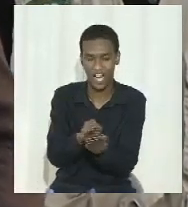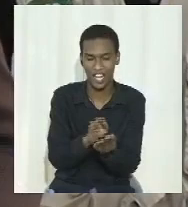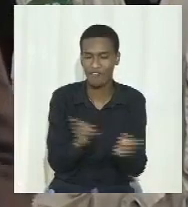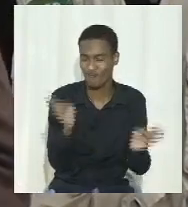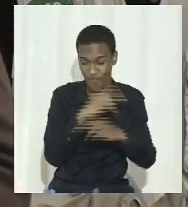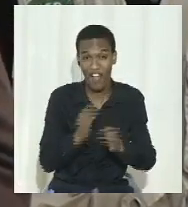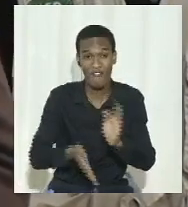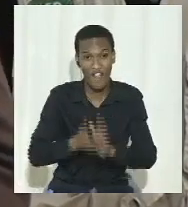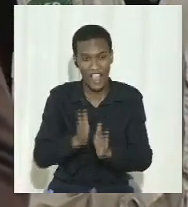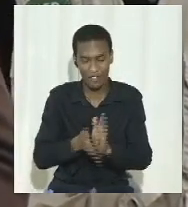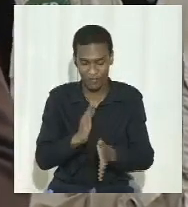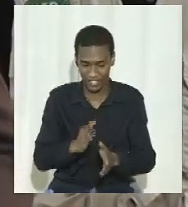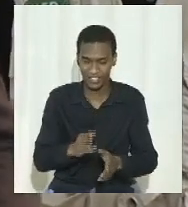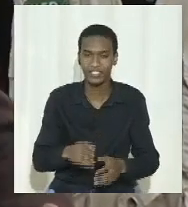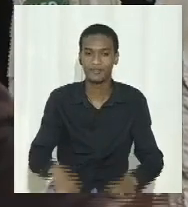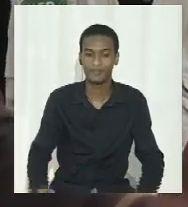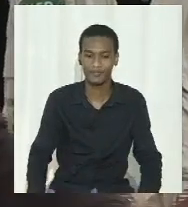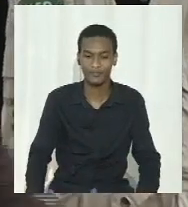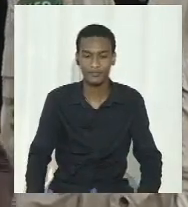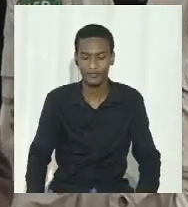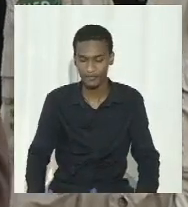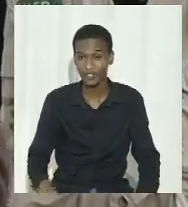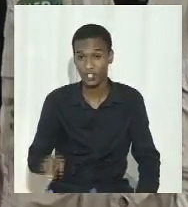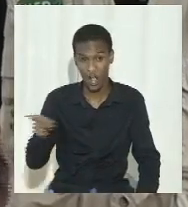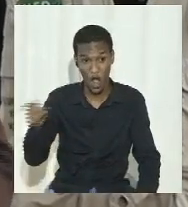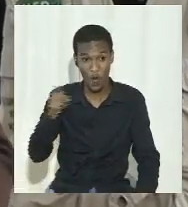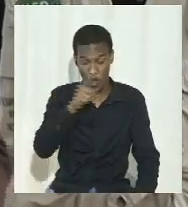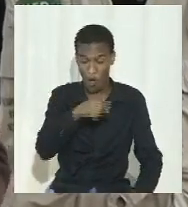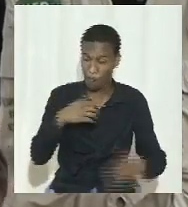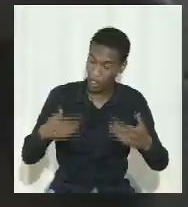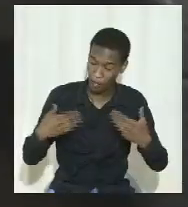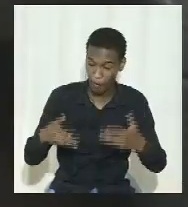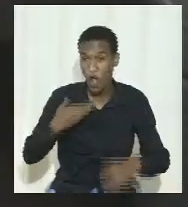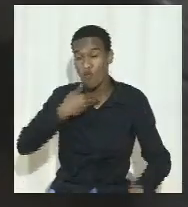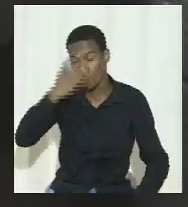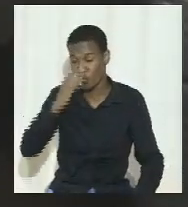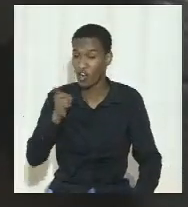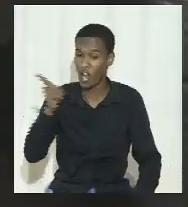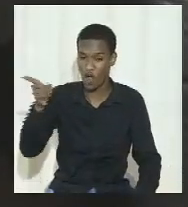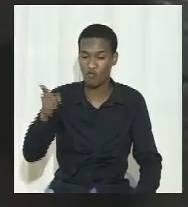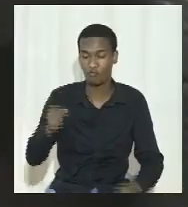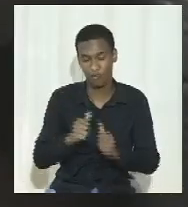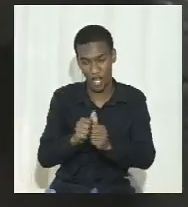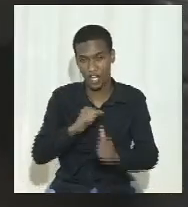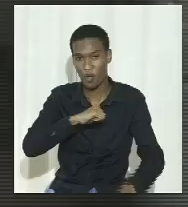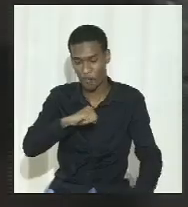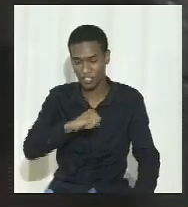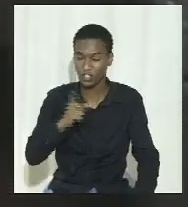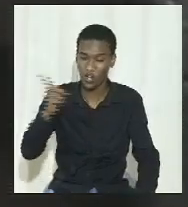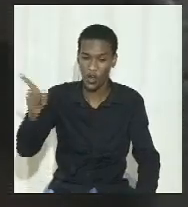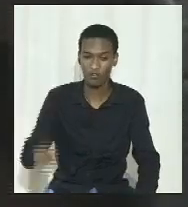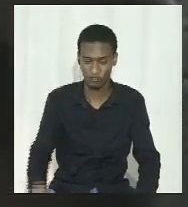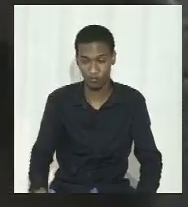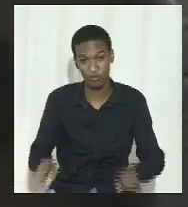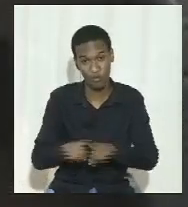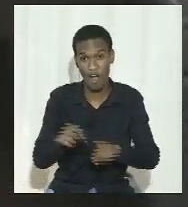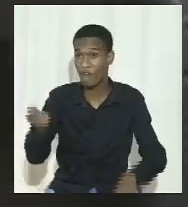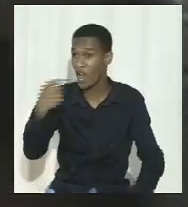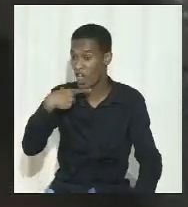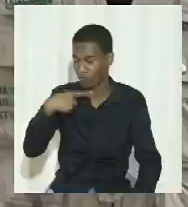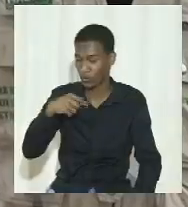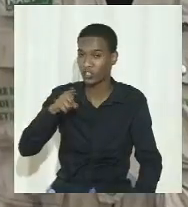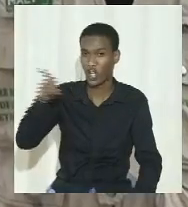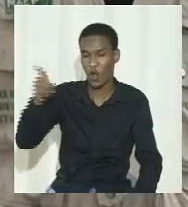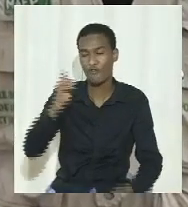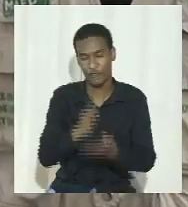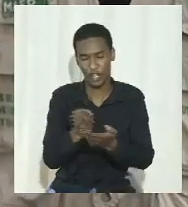fo izay. Eo ny ekipa, eo ihany koa ny fanaterana ny pesticide na fanafodim-balala